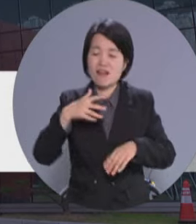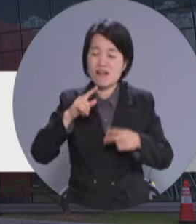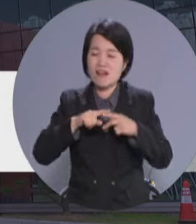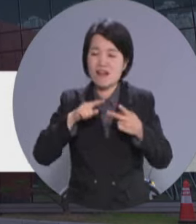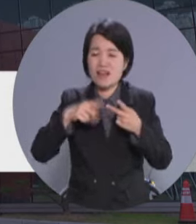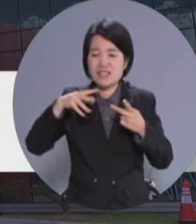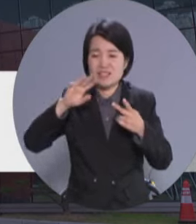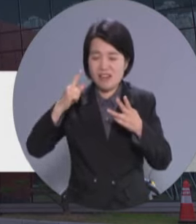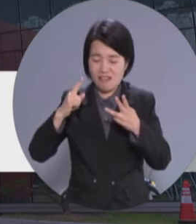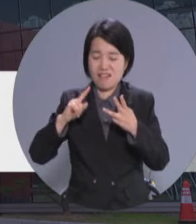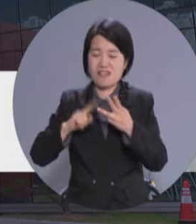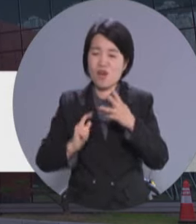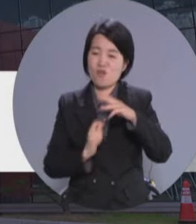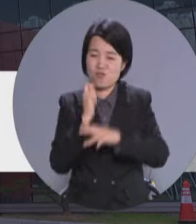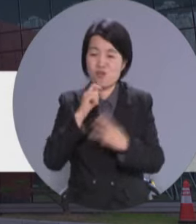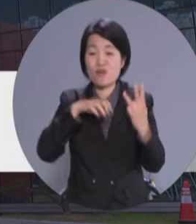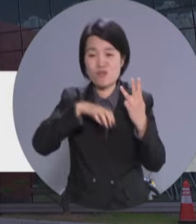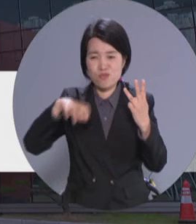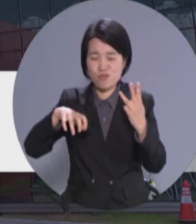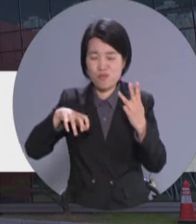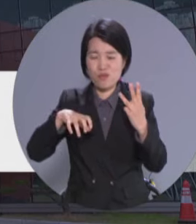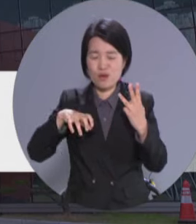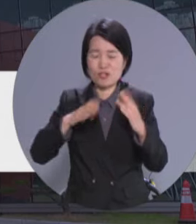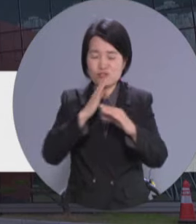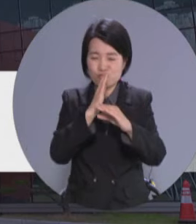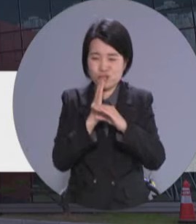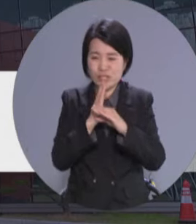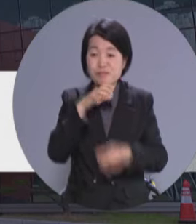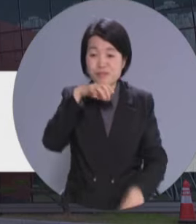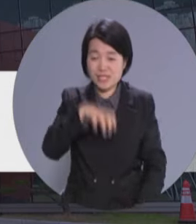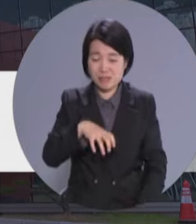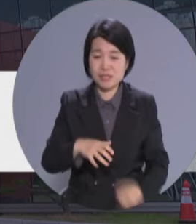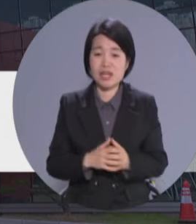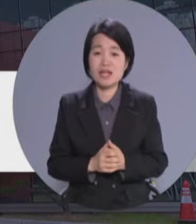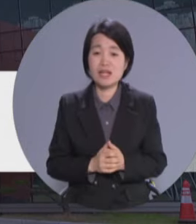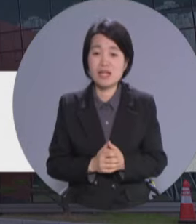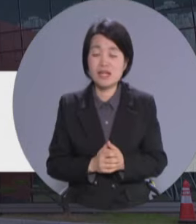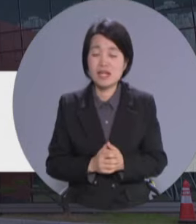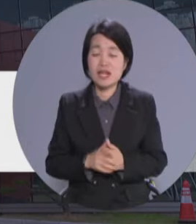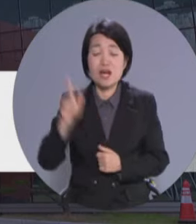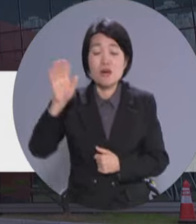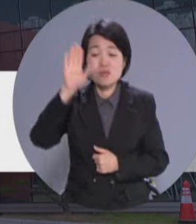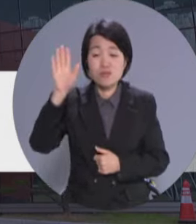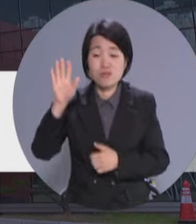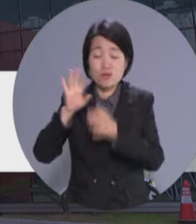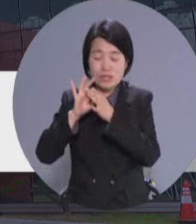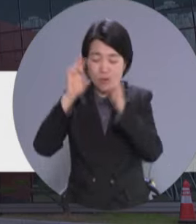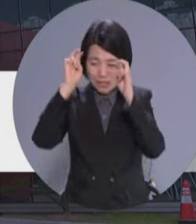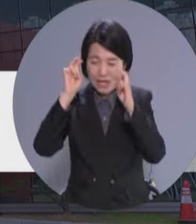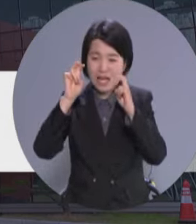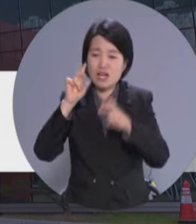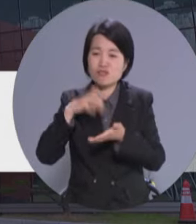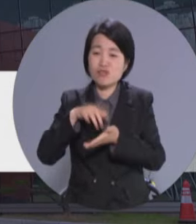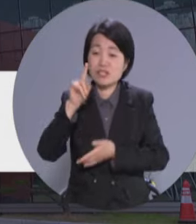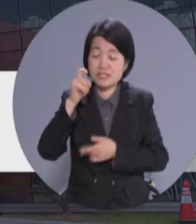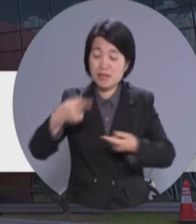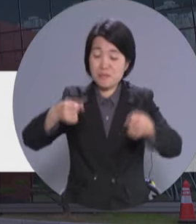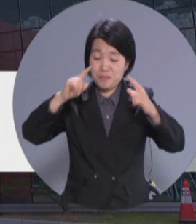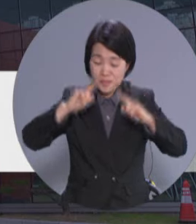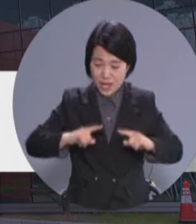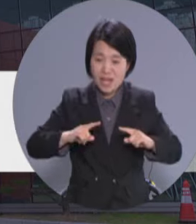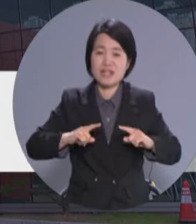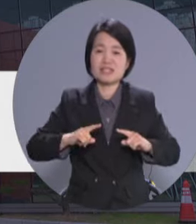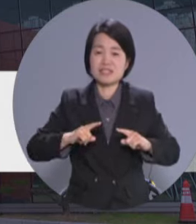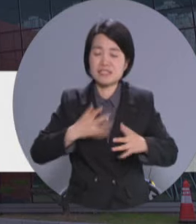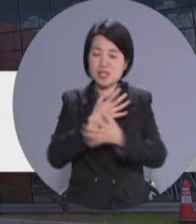클러스터 삼각체제의 한 축입니다. 정부가 오늘 11개 우주산업 관련 기업들과 입주 협약식을 갖고 속도감